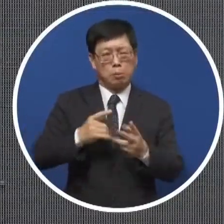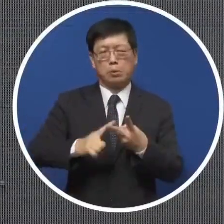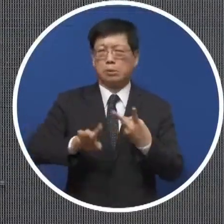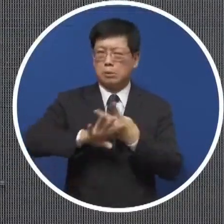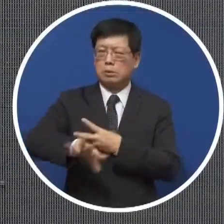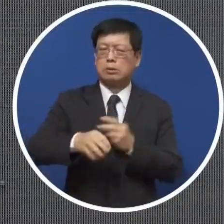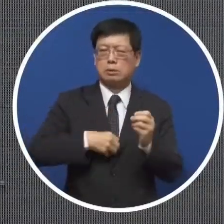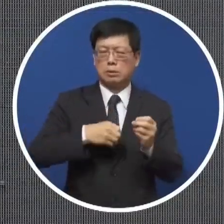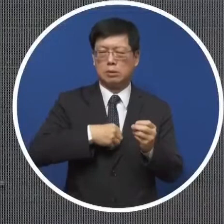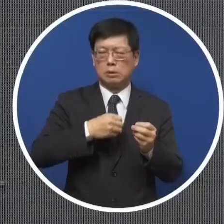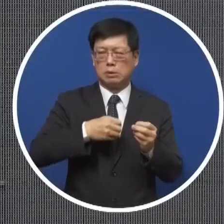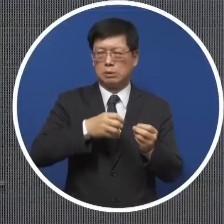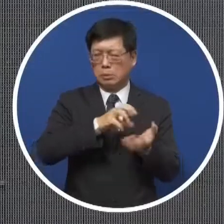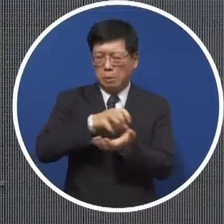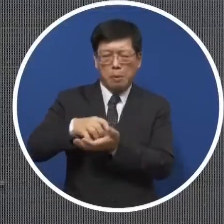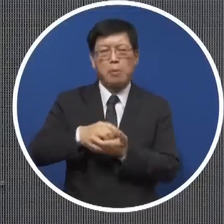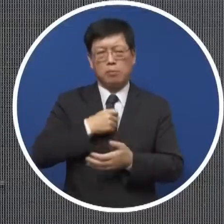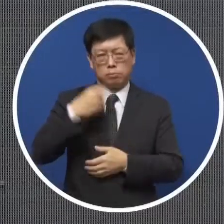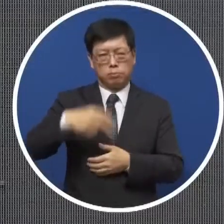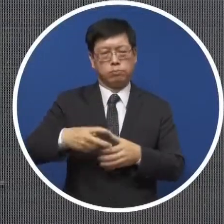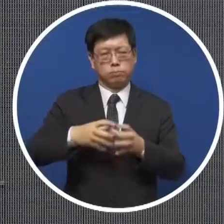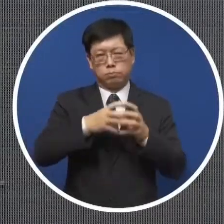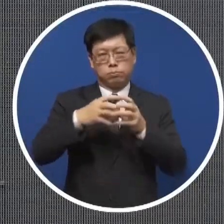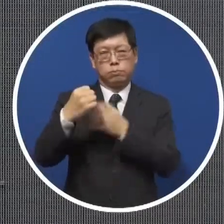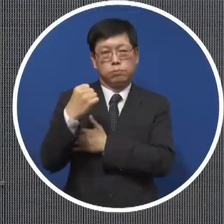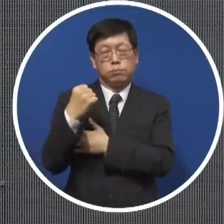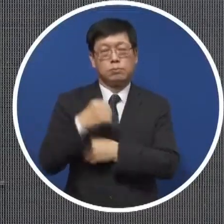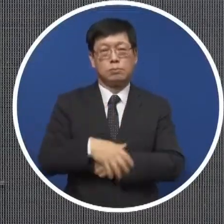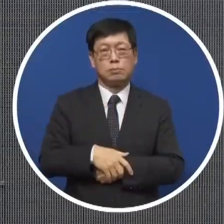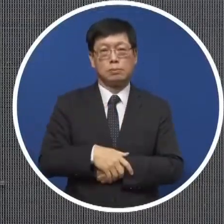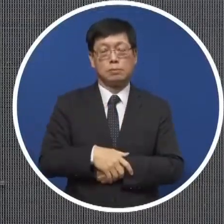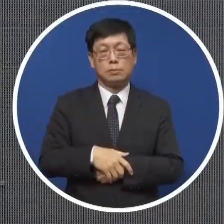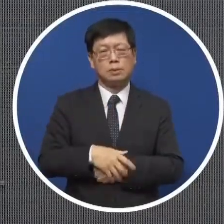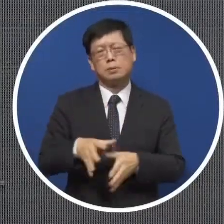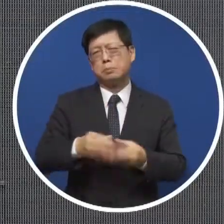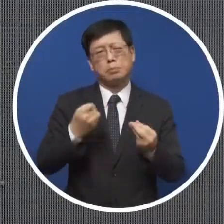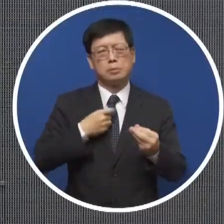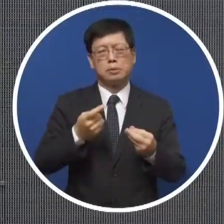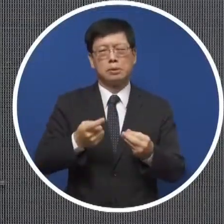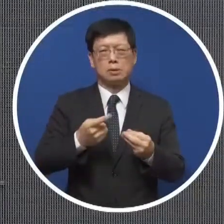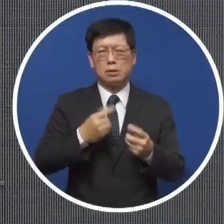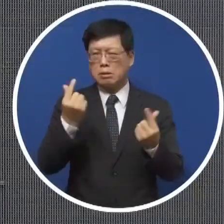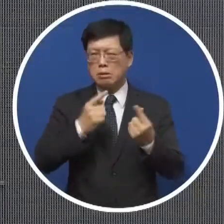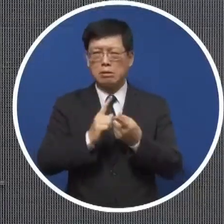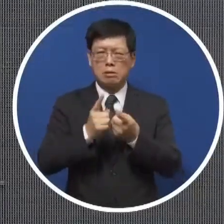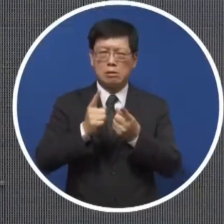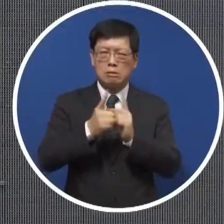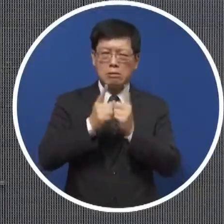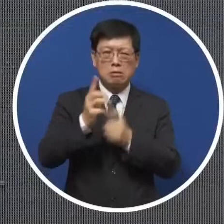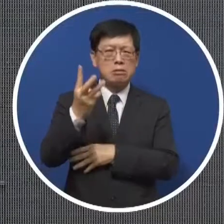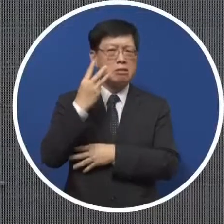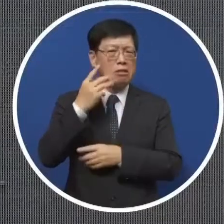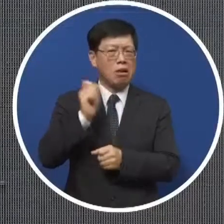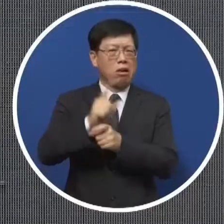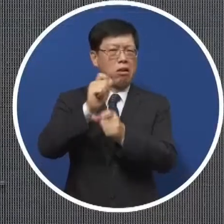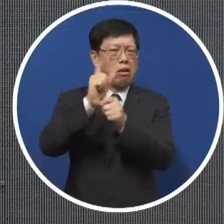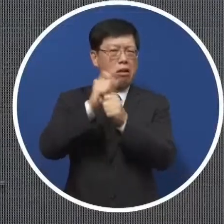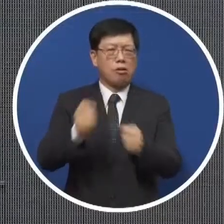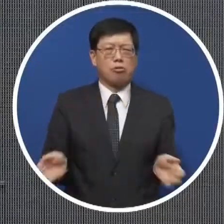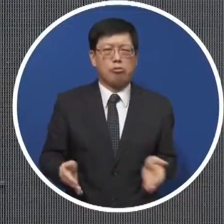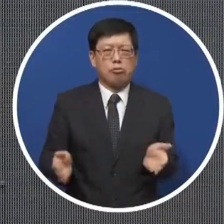作大家还要齐心努力，不要做过多的泛政治化的解读或操作，